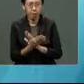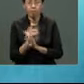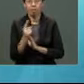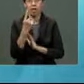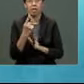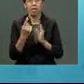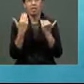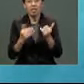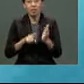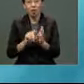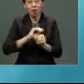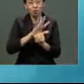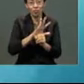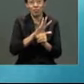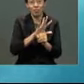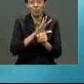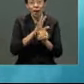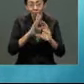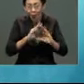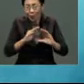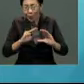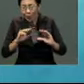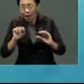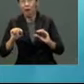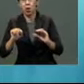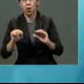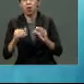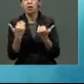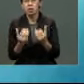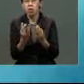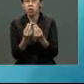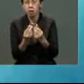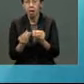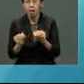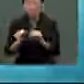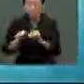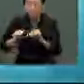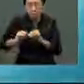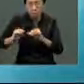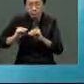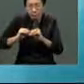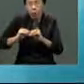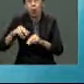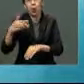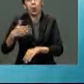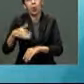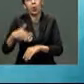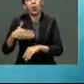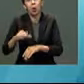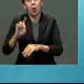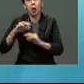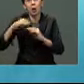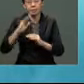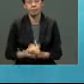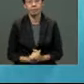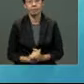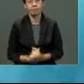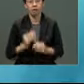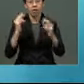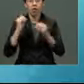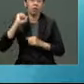พสต์โควิดอะไรที่ว่านี้นะครับก็นำเรียนว่าตัวเลขเขาก็ยังมีถึง3หลักนะครับคูเวตนะครับอิน